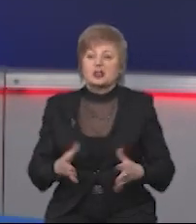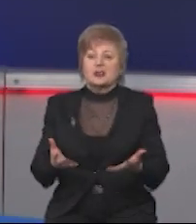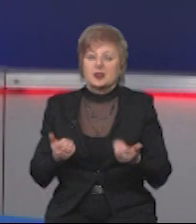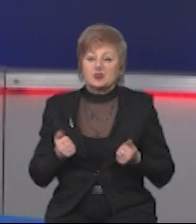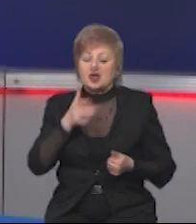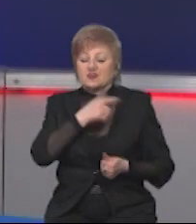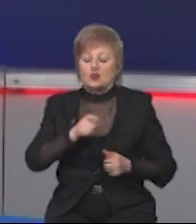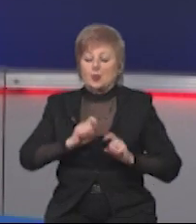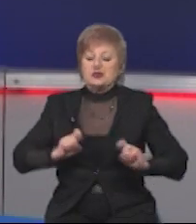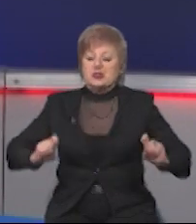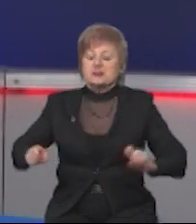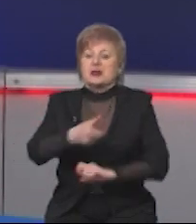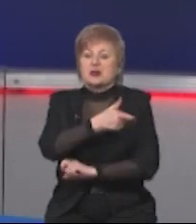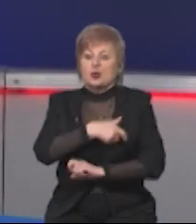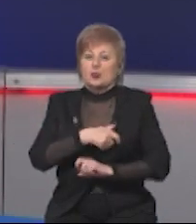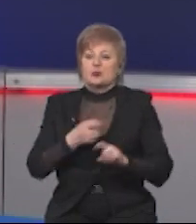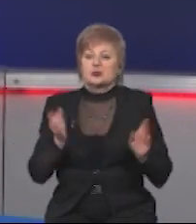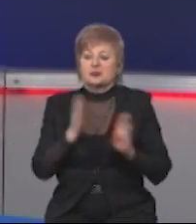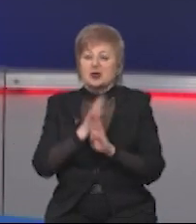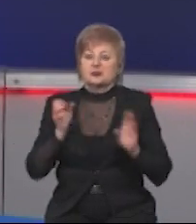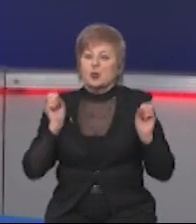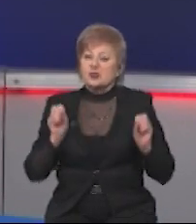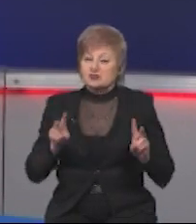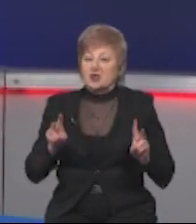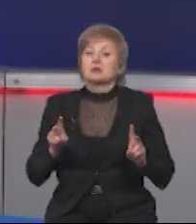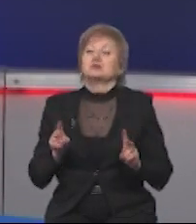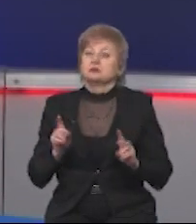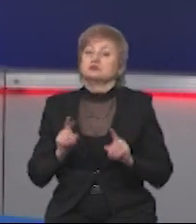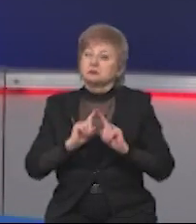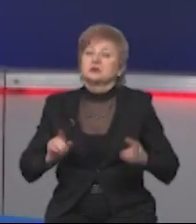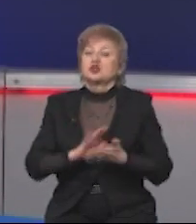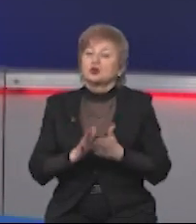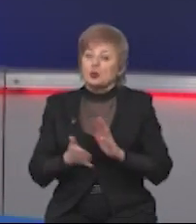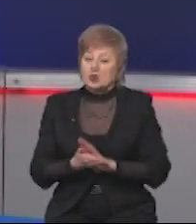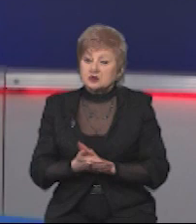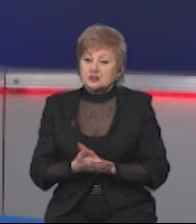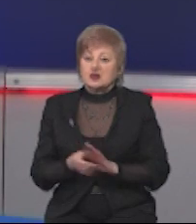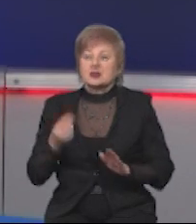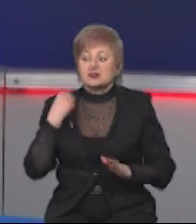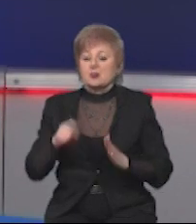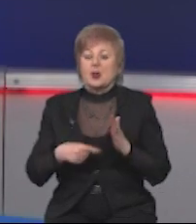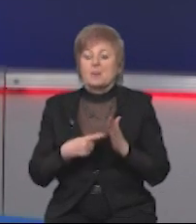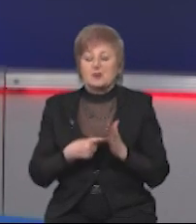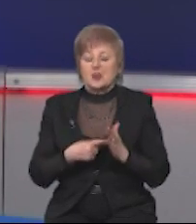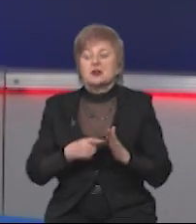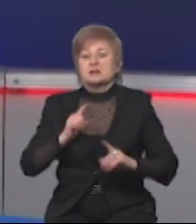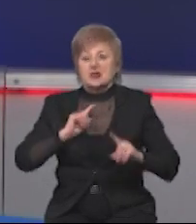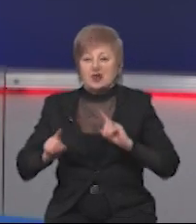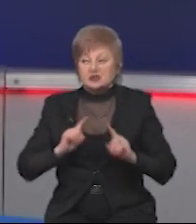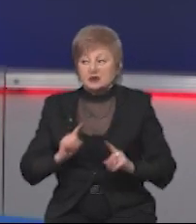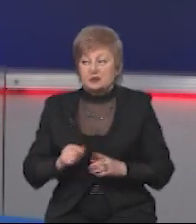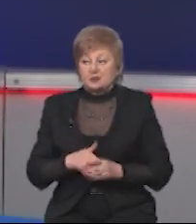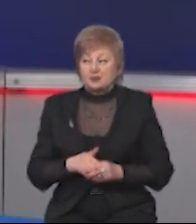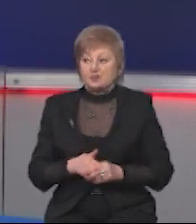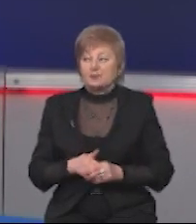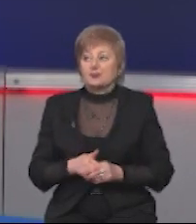час засідання комісія з техногенної безпеки та надзвичайної ситуації Запорізької міської ради.